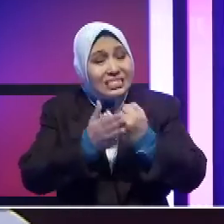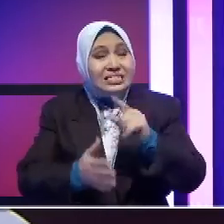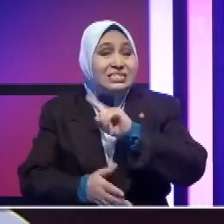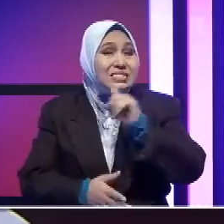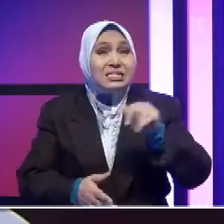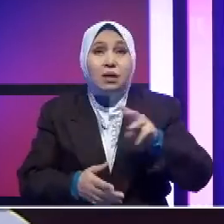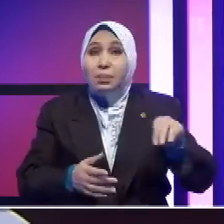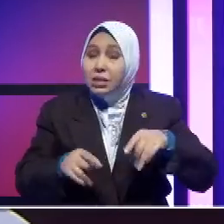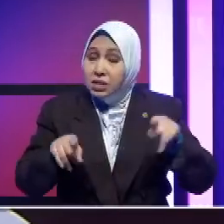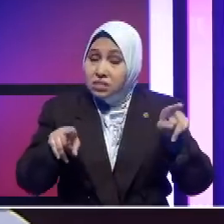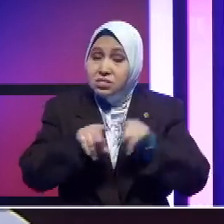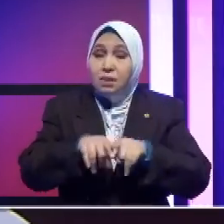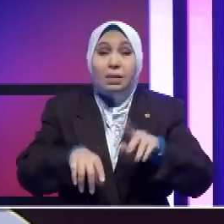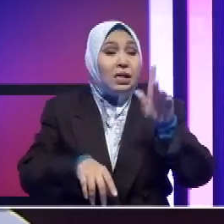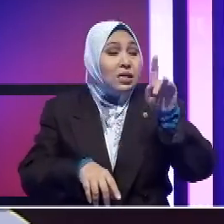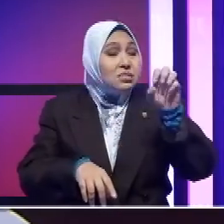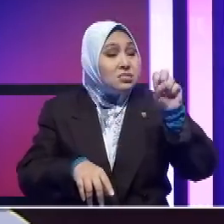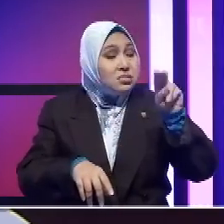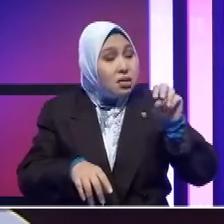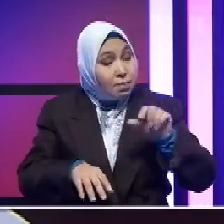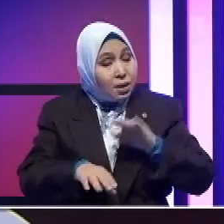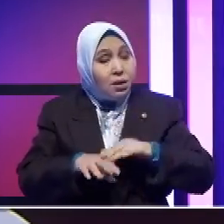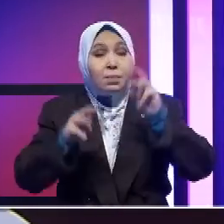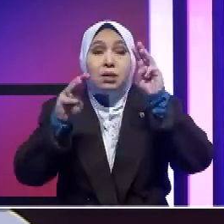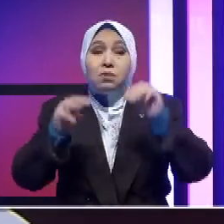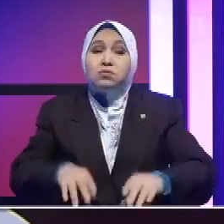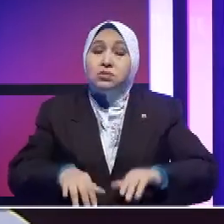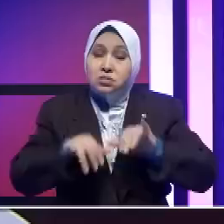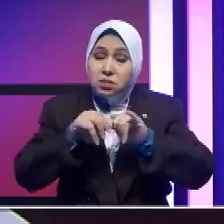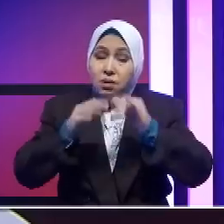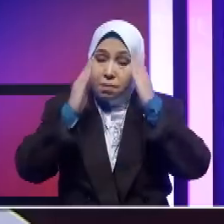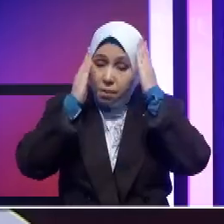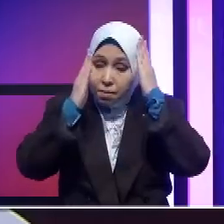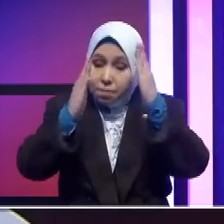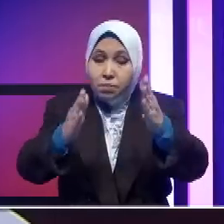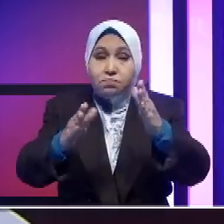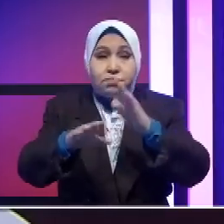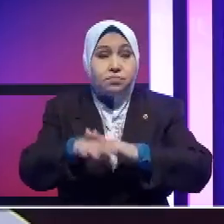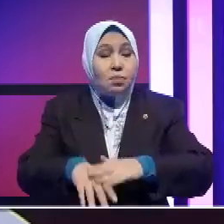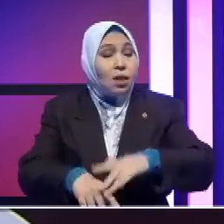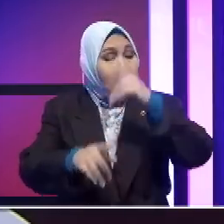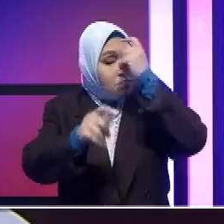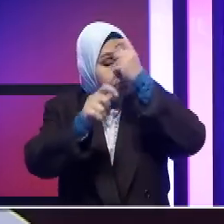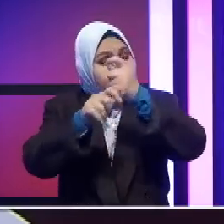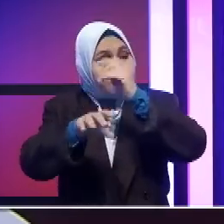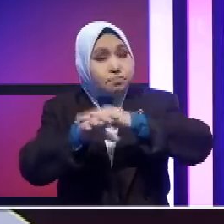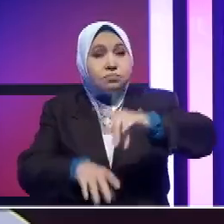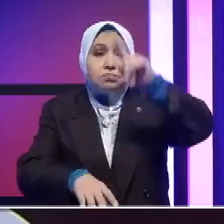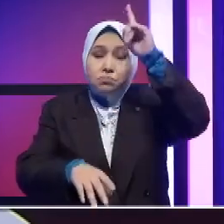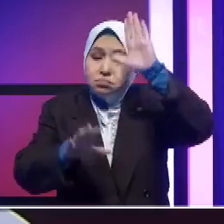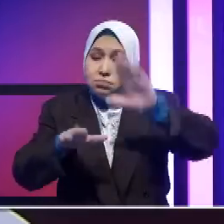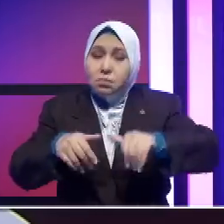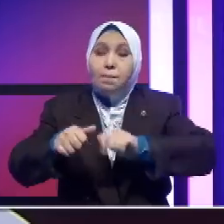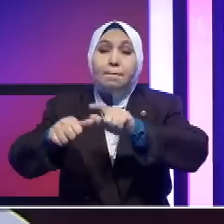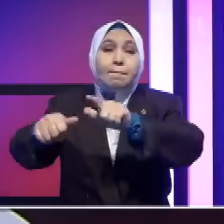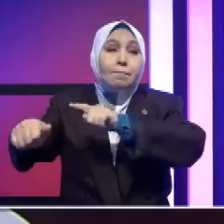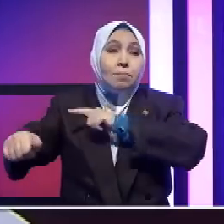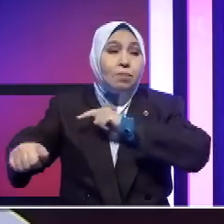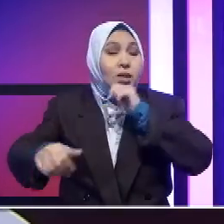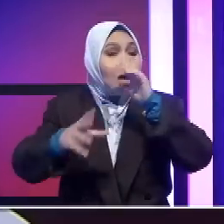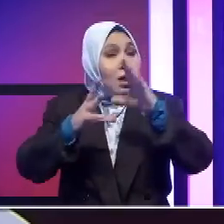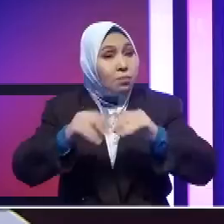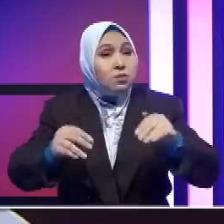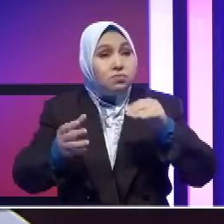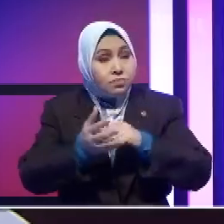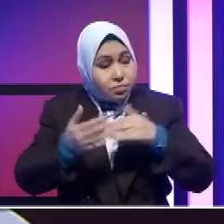dia mengingatkan kesan kepada manusia, beliau masih lagi menekankan pasal tauhid. Dan betapa panjangnya perkataan dia, tak habis lagi Ustaz.